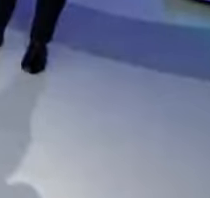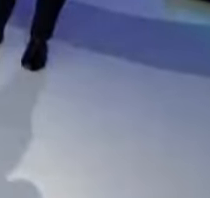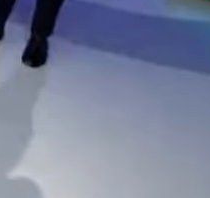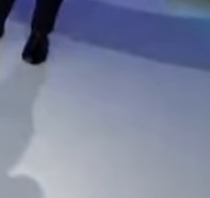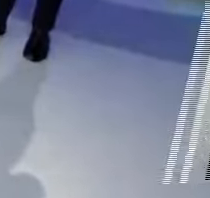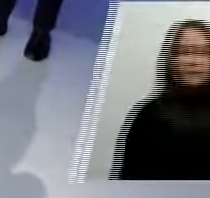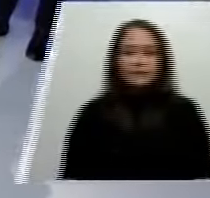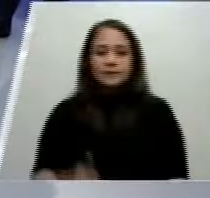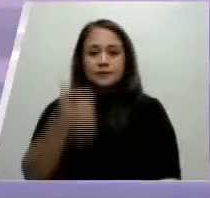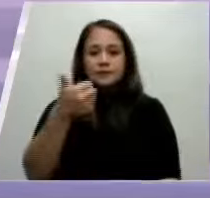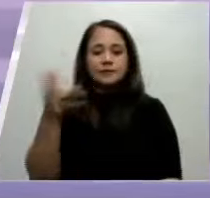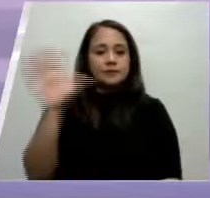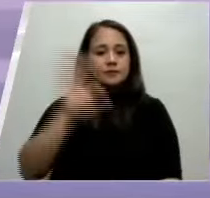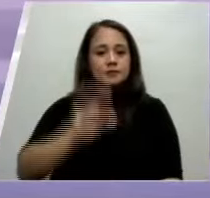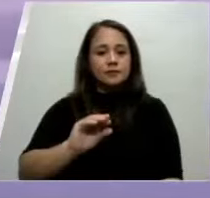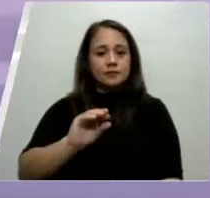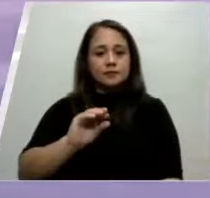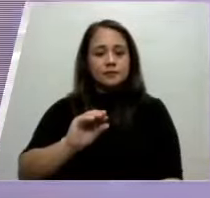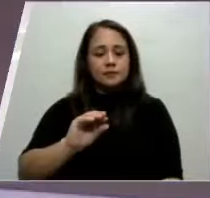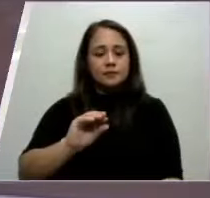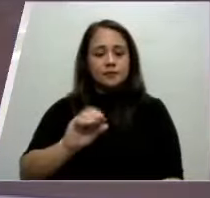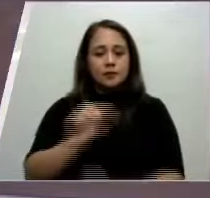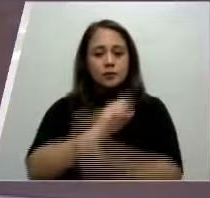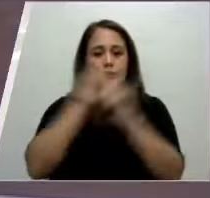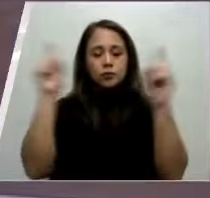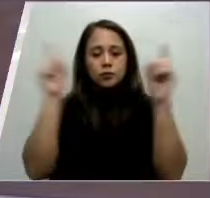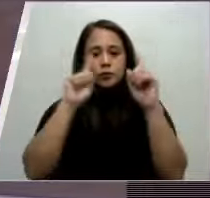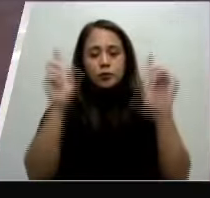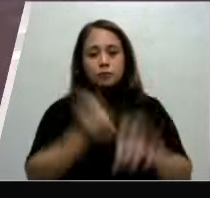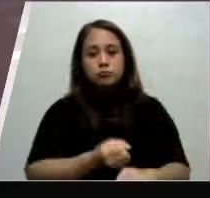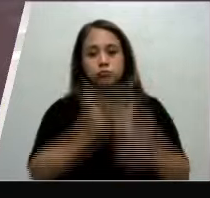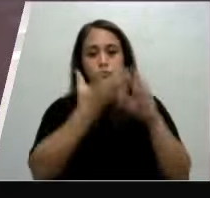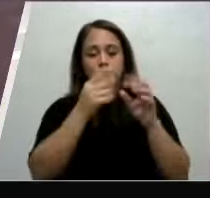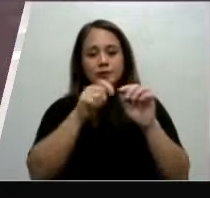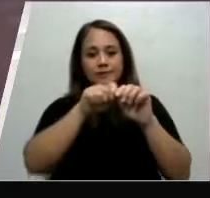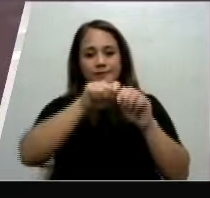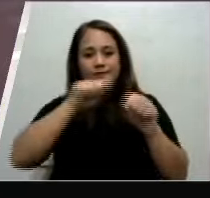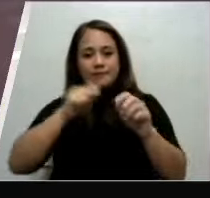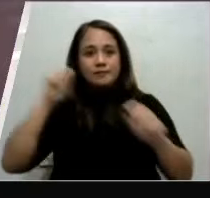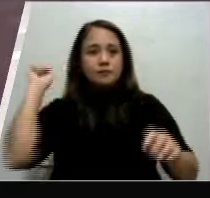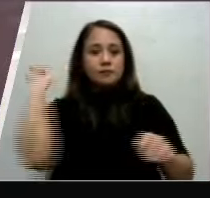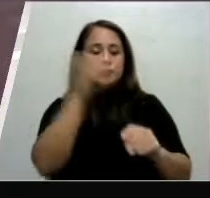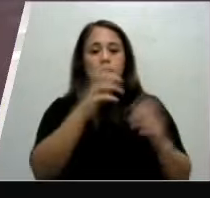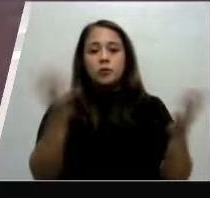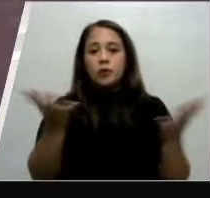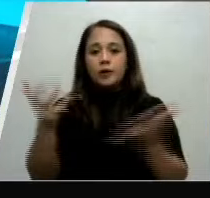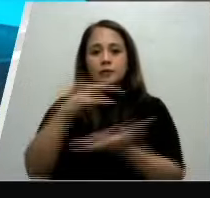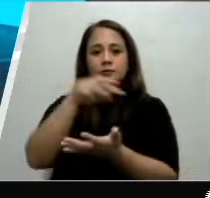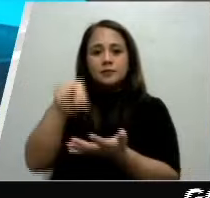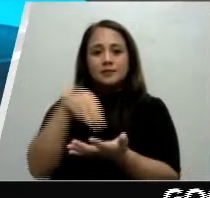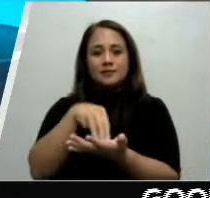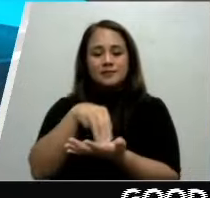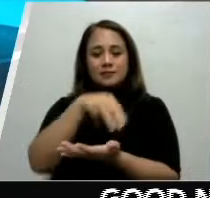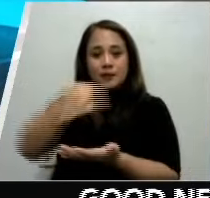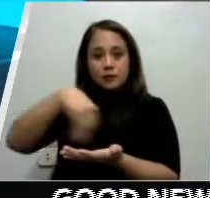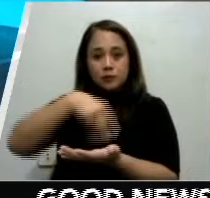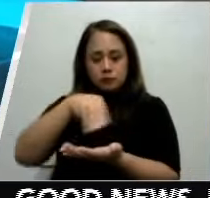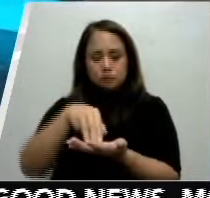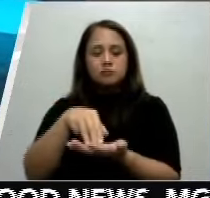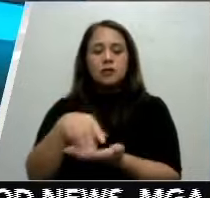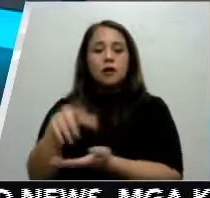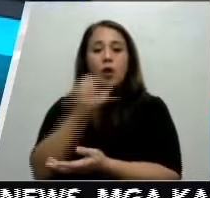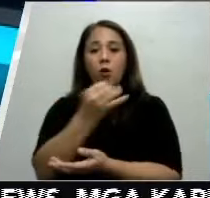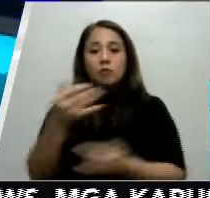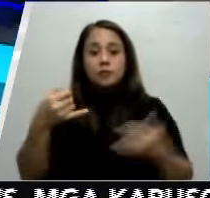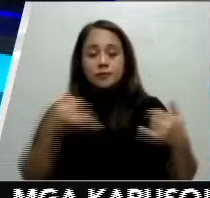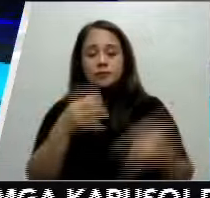Magandang hapon po. Nabulabog ng pagsabog ng granada ang isang lugar sa Mandaluyong City. Siyam ang sugatan, ang